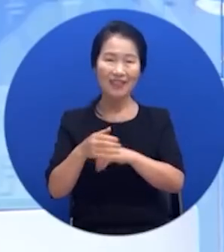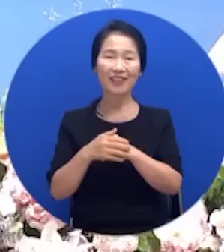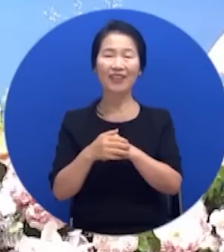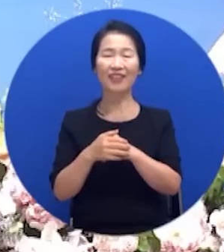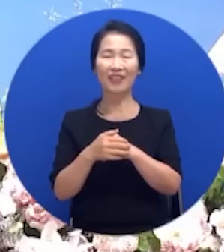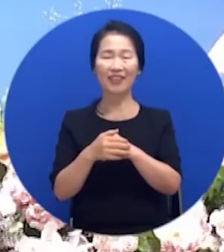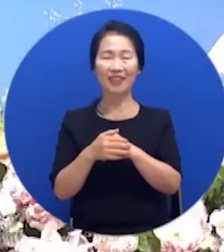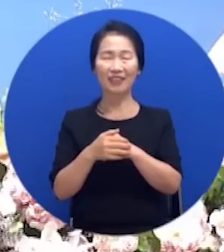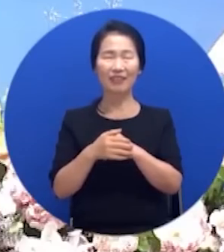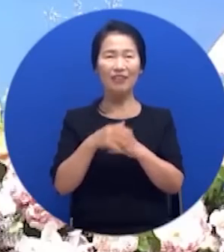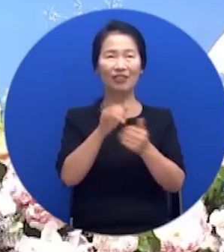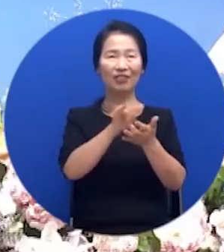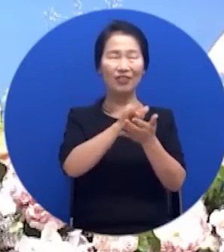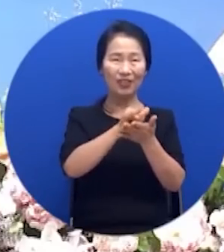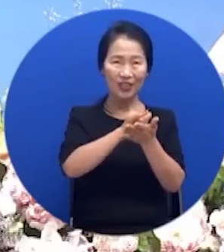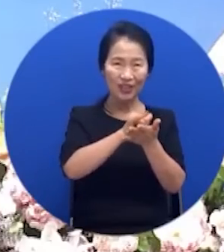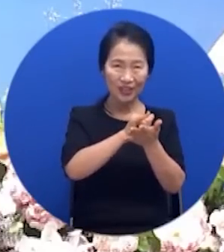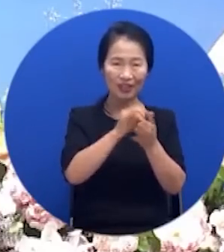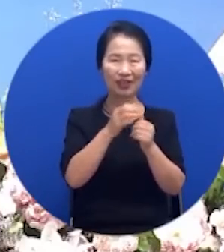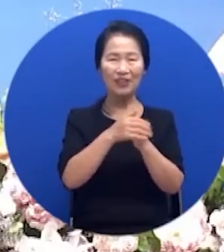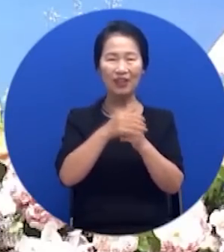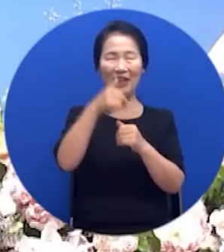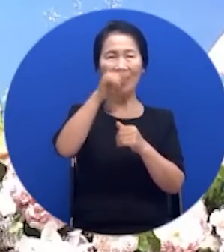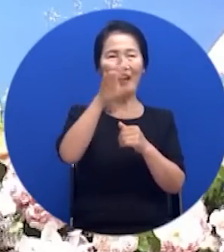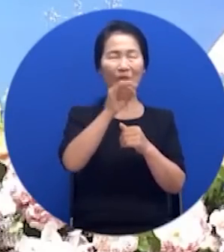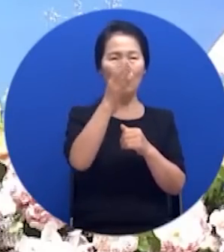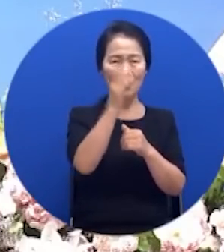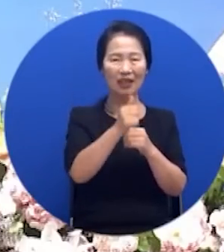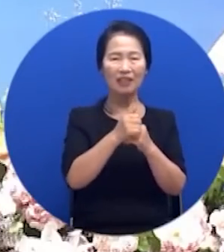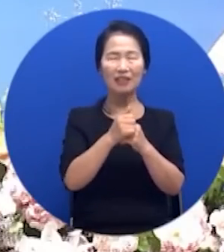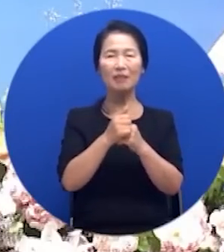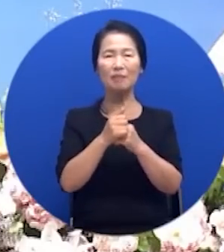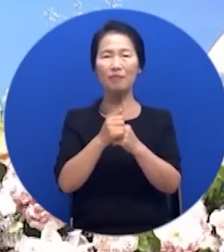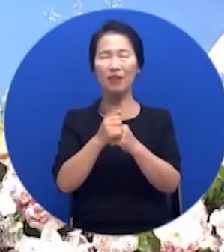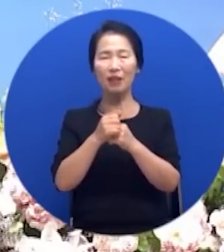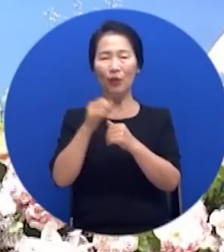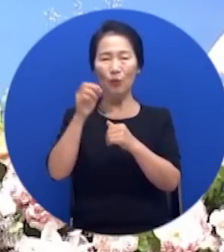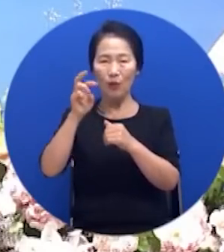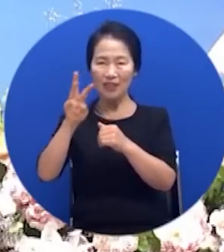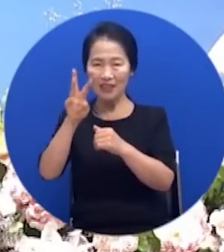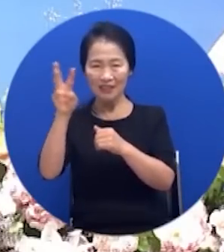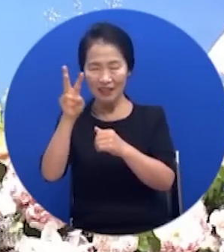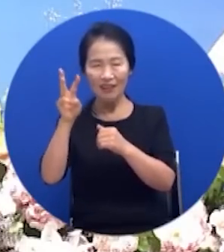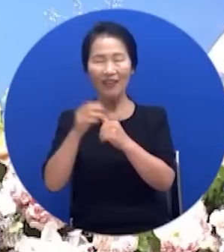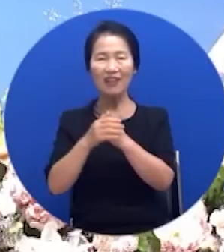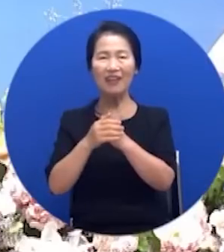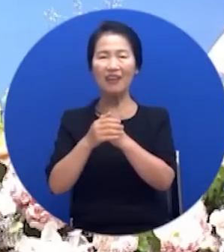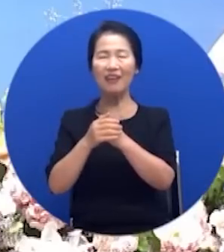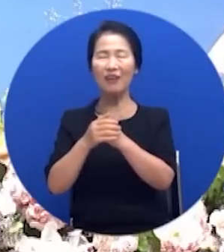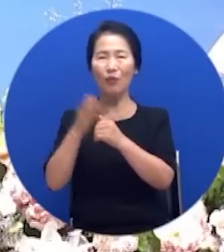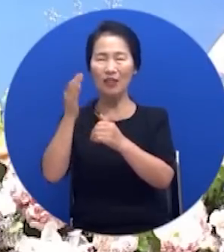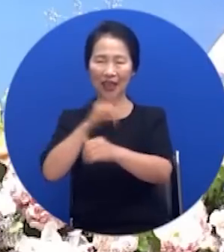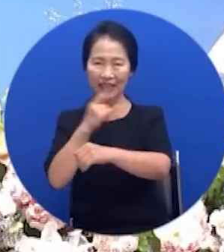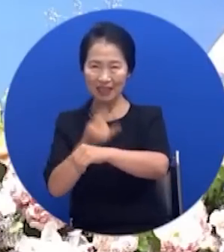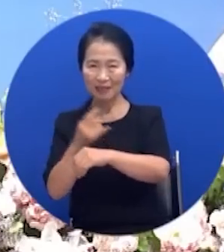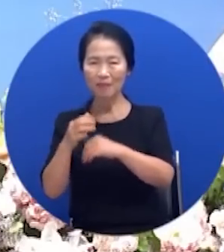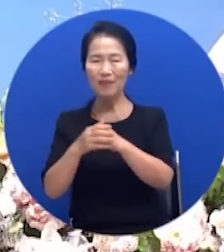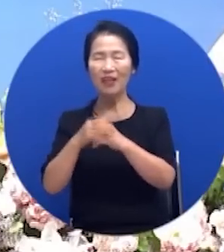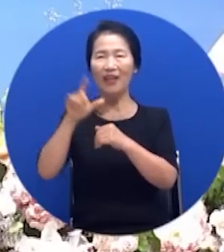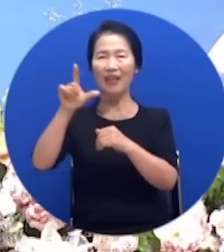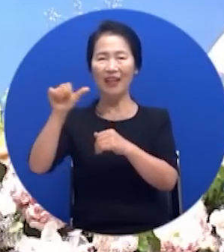보니까 뉴욕 강현서 교장님, 워싱턴의 서옥자 권사님, 월빌에서